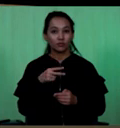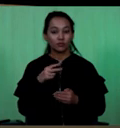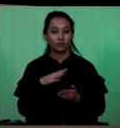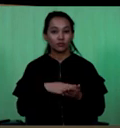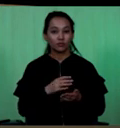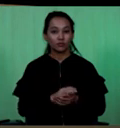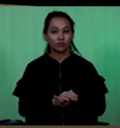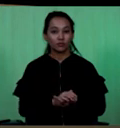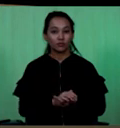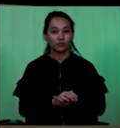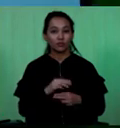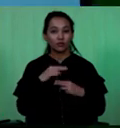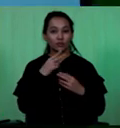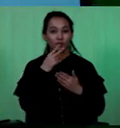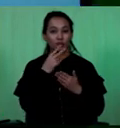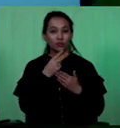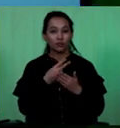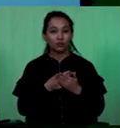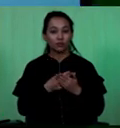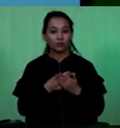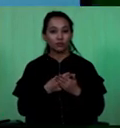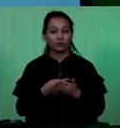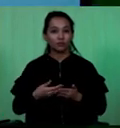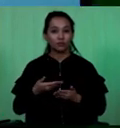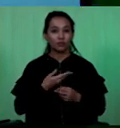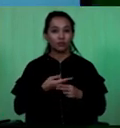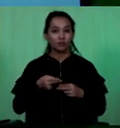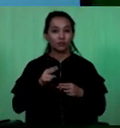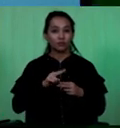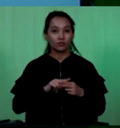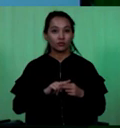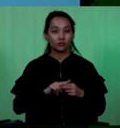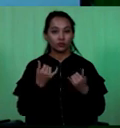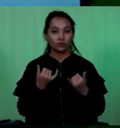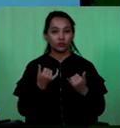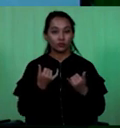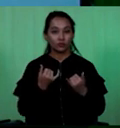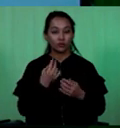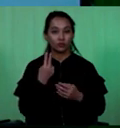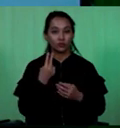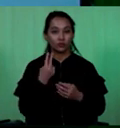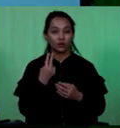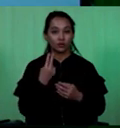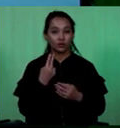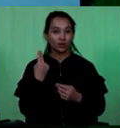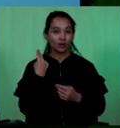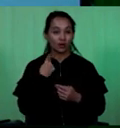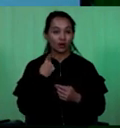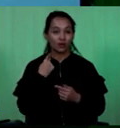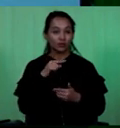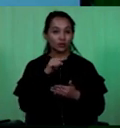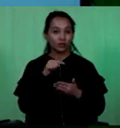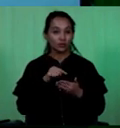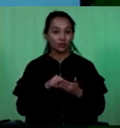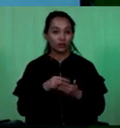2129. E'tibor bering, bu yerda biz uchun hozir ikkinchi qo'shiluvchi noma'lum.